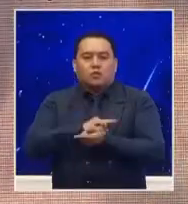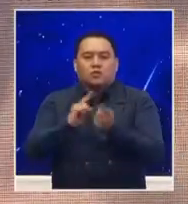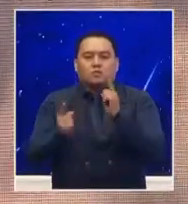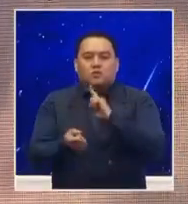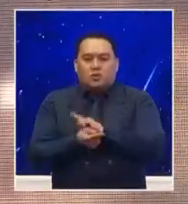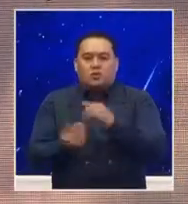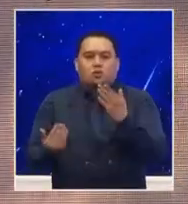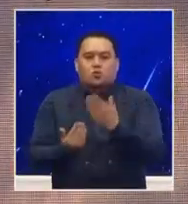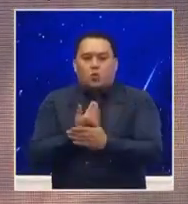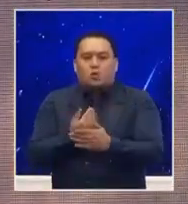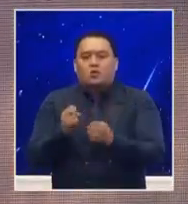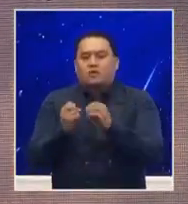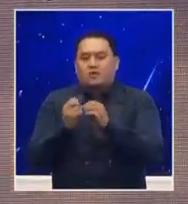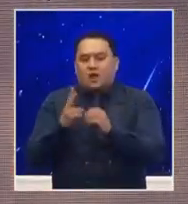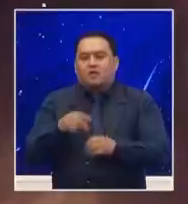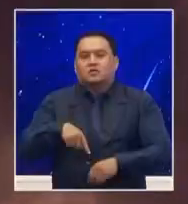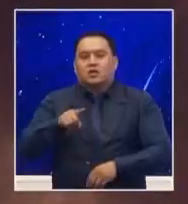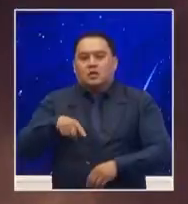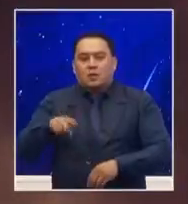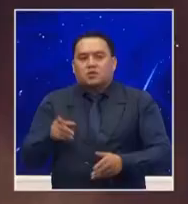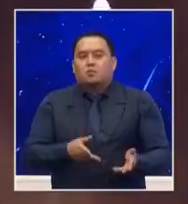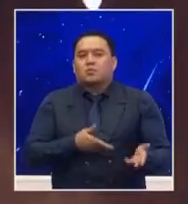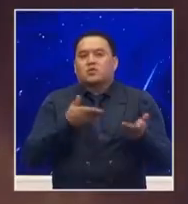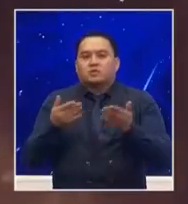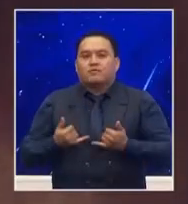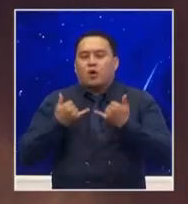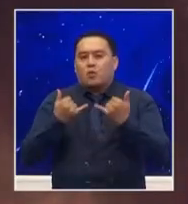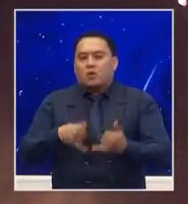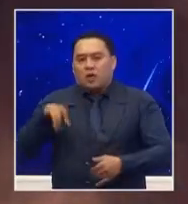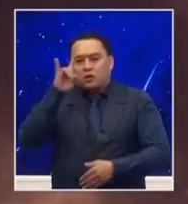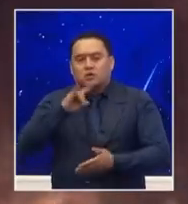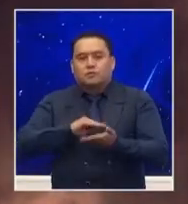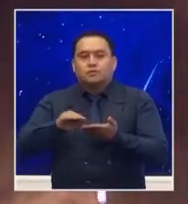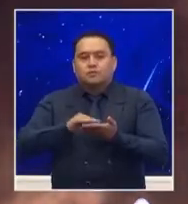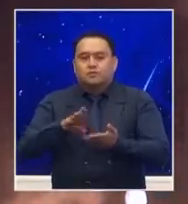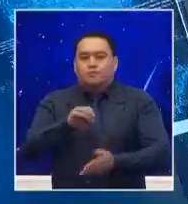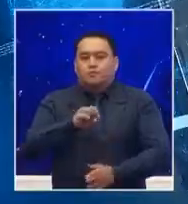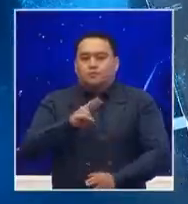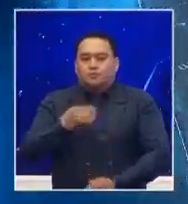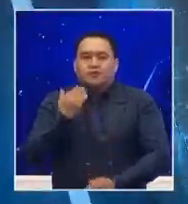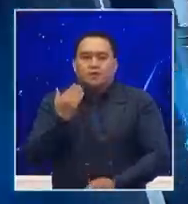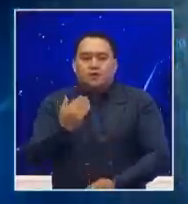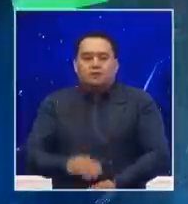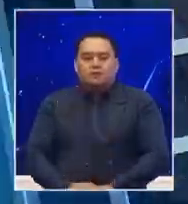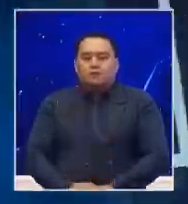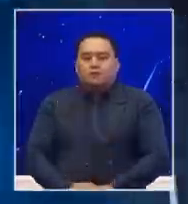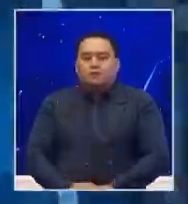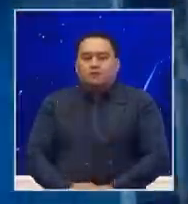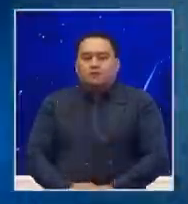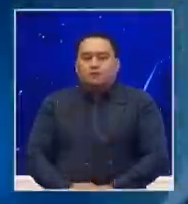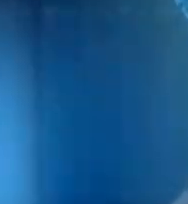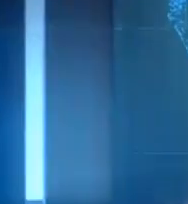изменения. Новая, 12-я номинация будет посвящена памяти мэтра казахской журналистики Бисена Курамбека. Дамир Анитов, Жаслан